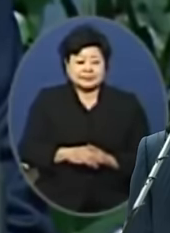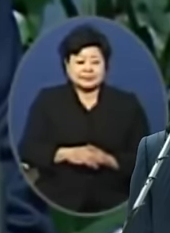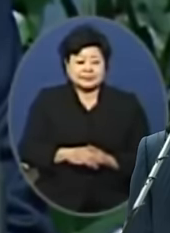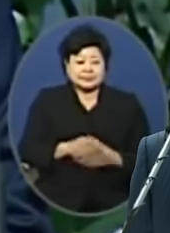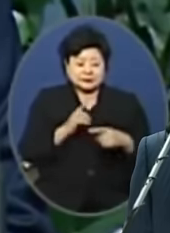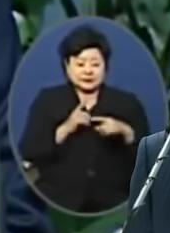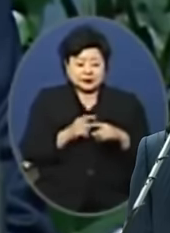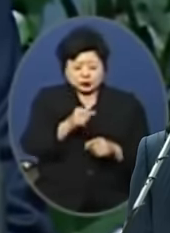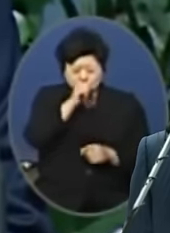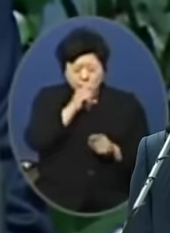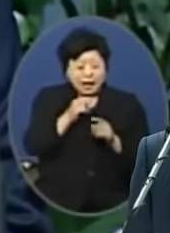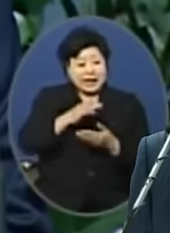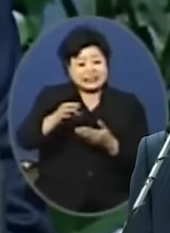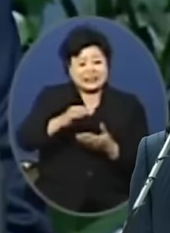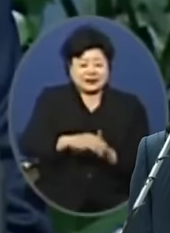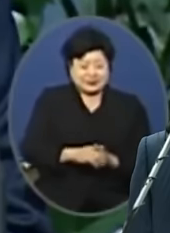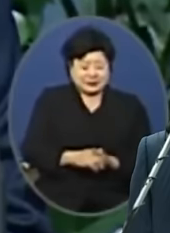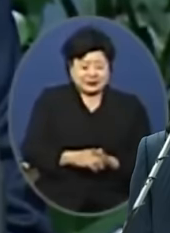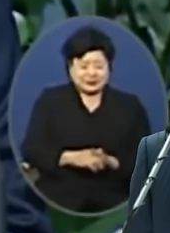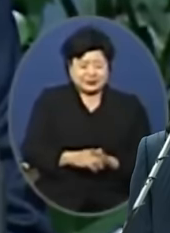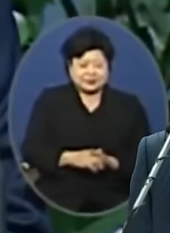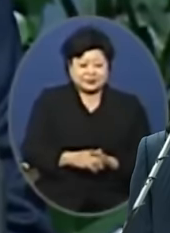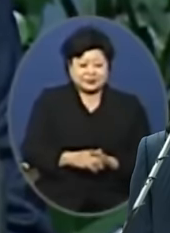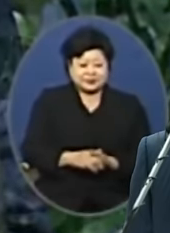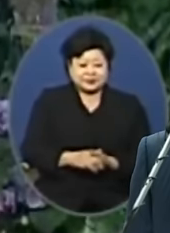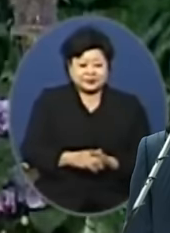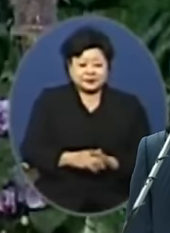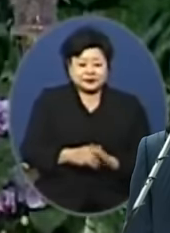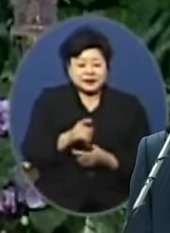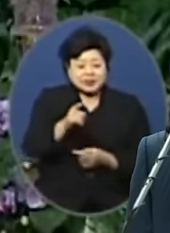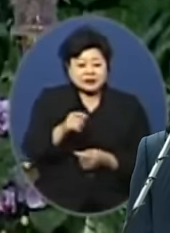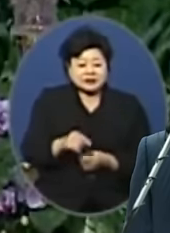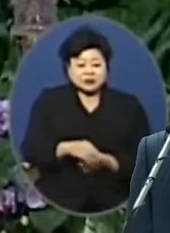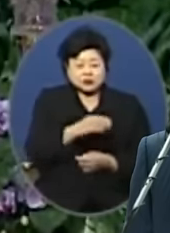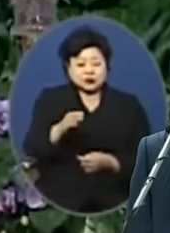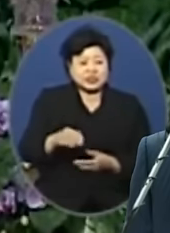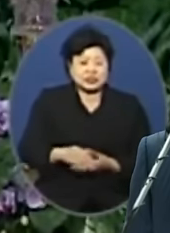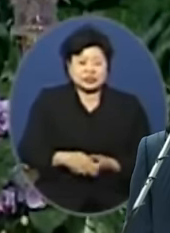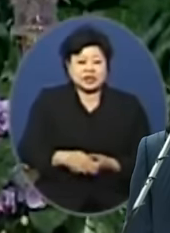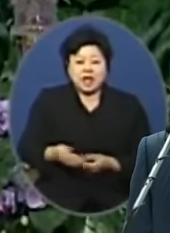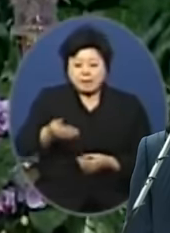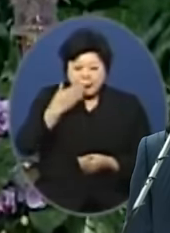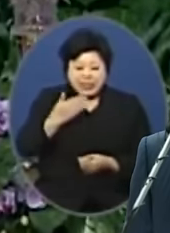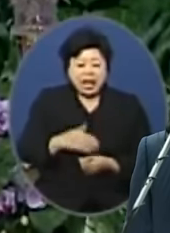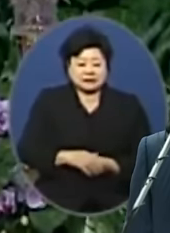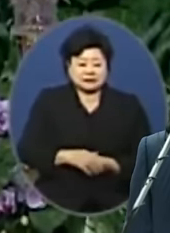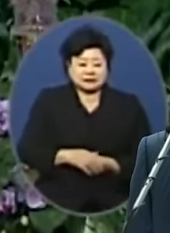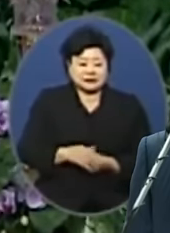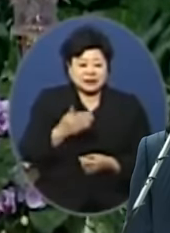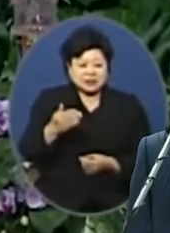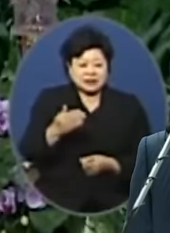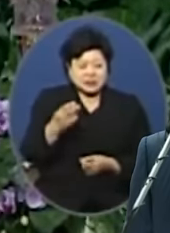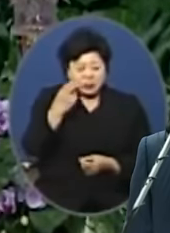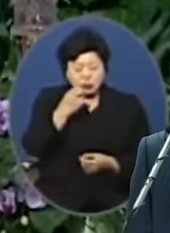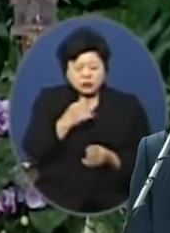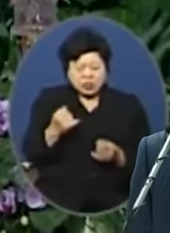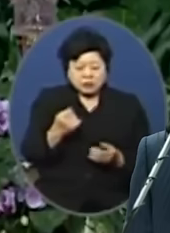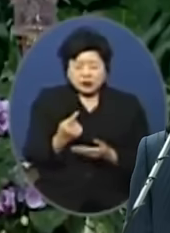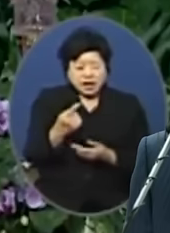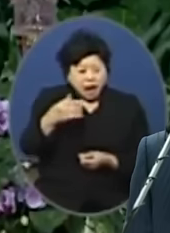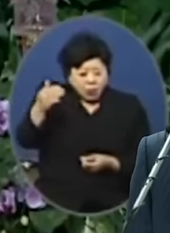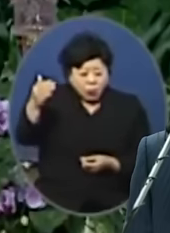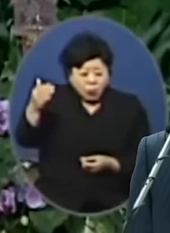긍정적인 말로서 기다리는 사람들에게 말했습니다. 뭐라고 말했냐면 그들은 우리 먹거리다, 그들의 보호자는 그들에서